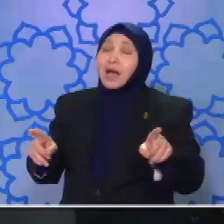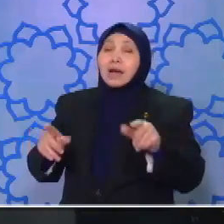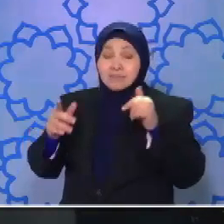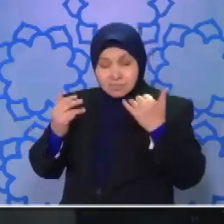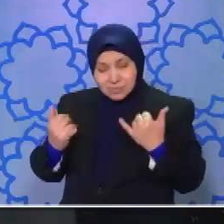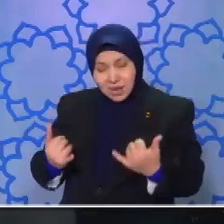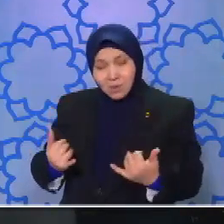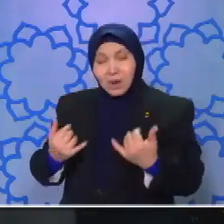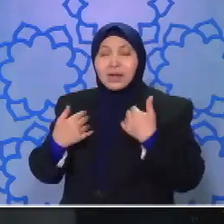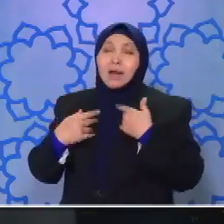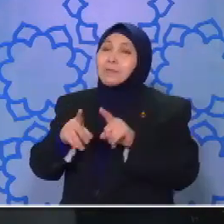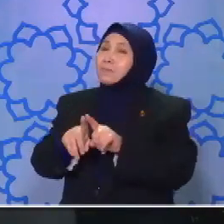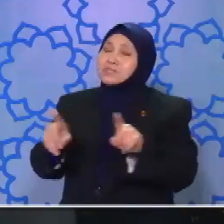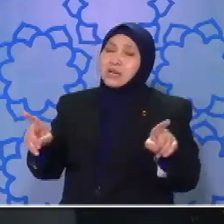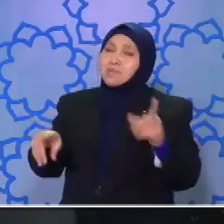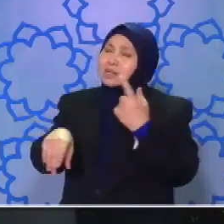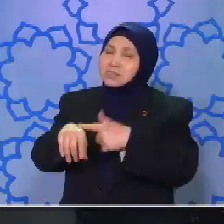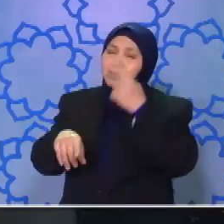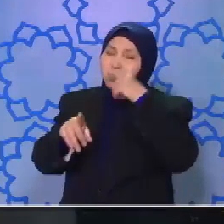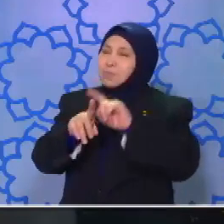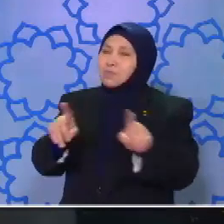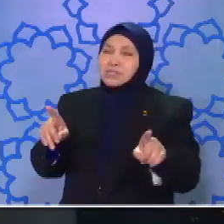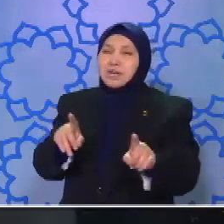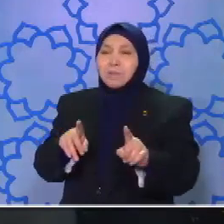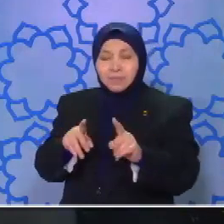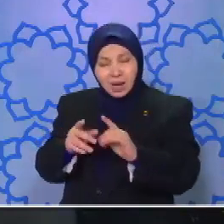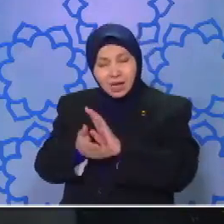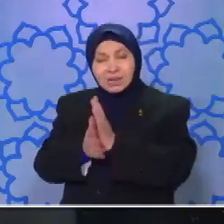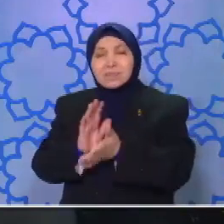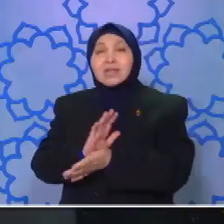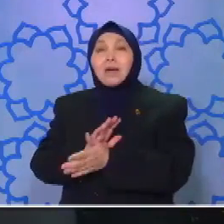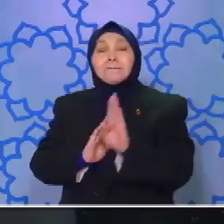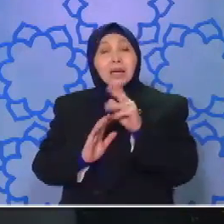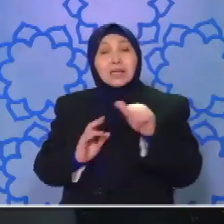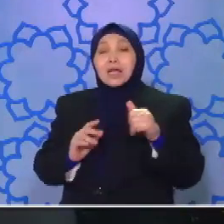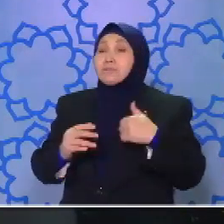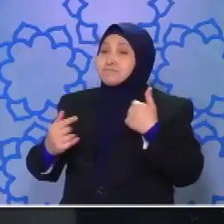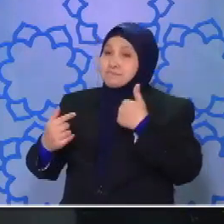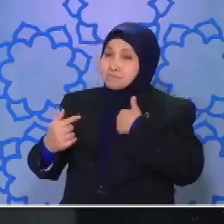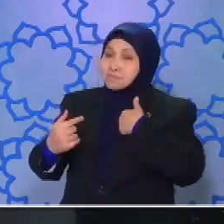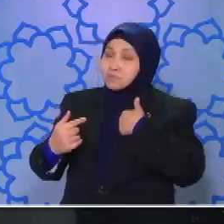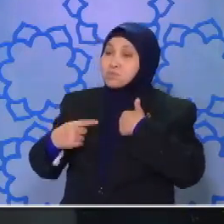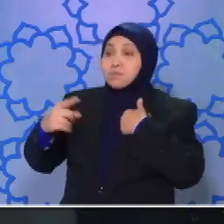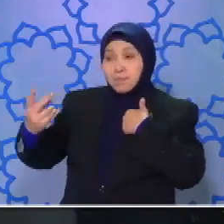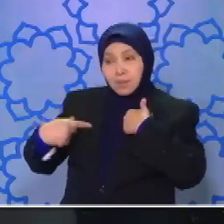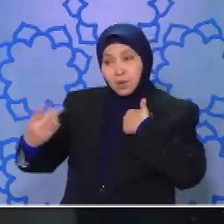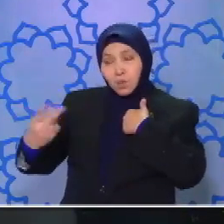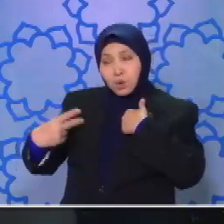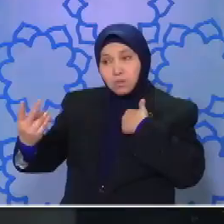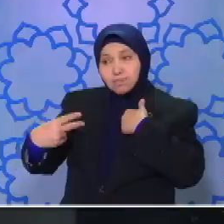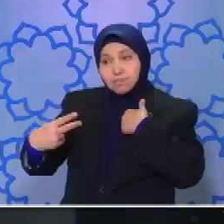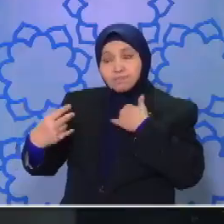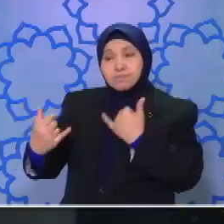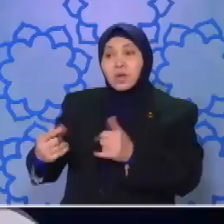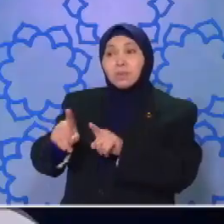bainik pun menarik ustaz, ya, bukan bainik wa baini. Baini wa bainik maksudnya apa? Antara aku dengan engkau. Maksudnya aku dah